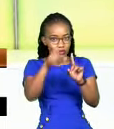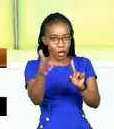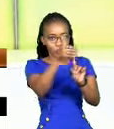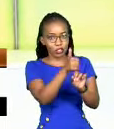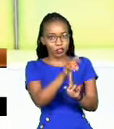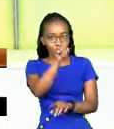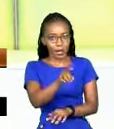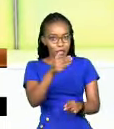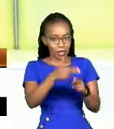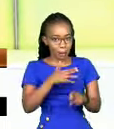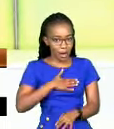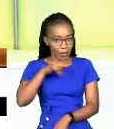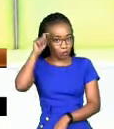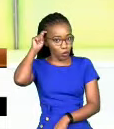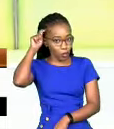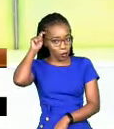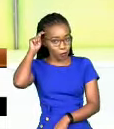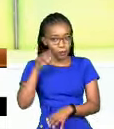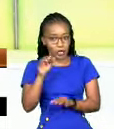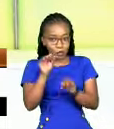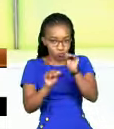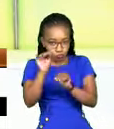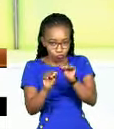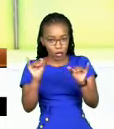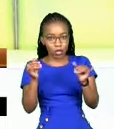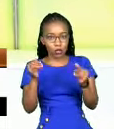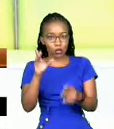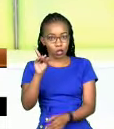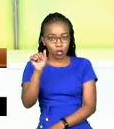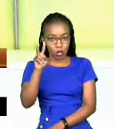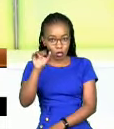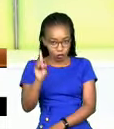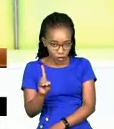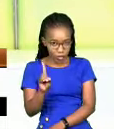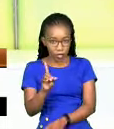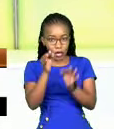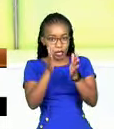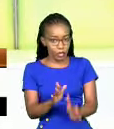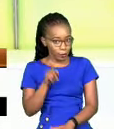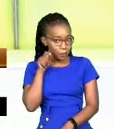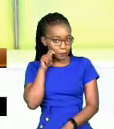ndoto. Jina langu ni Emmanuel Terer, mzalishaji wa taarifa hizi, amekuepo David Kagina, mfasiri katika lugha ya Lamani, Teresia Washira.